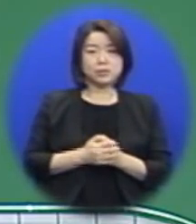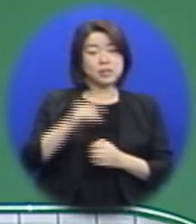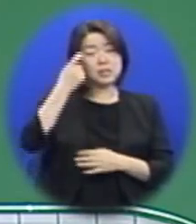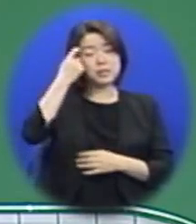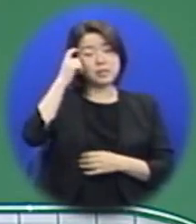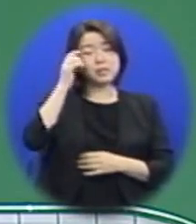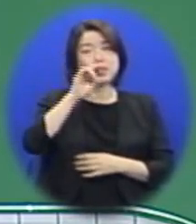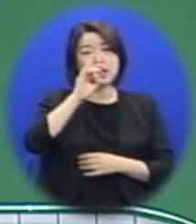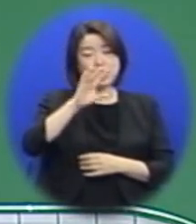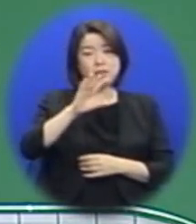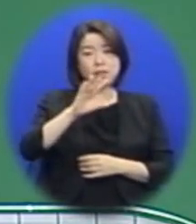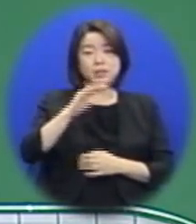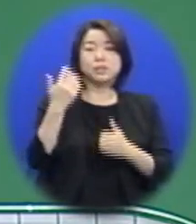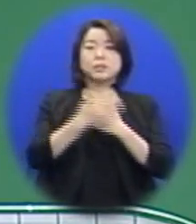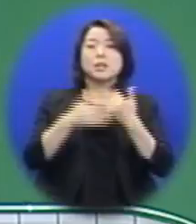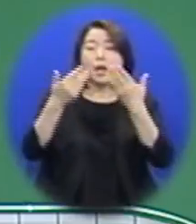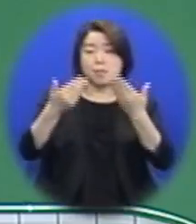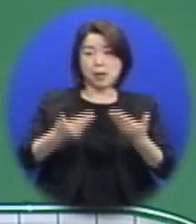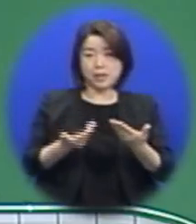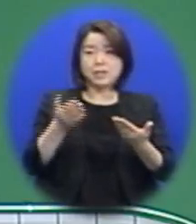상상이 안 되는 은혜를 받았어도